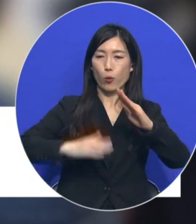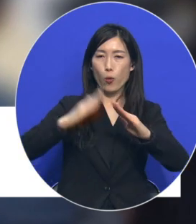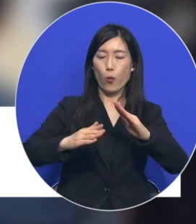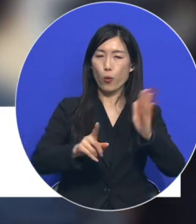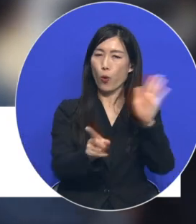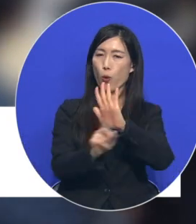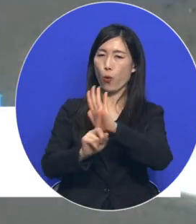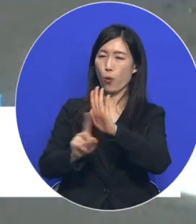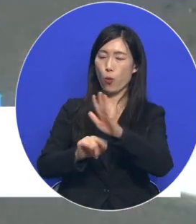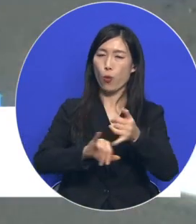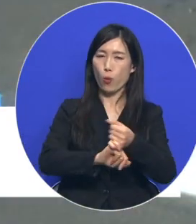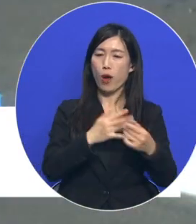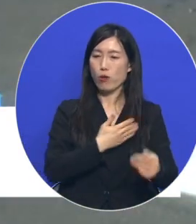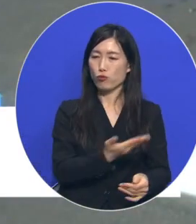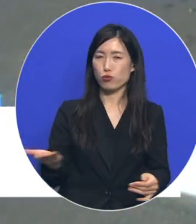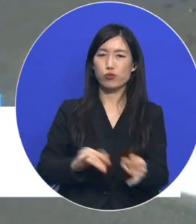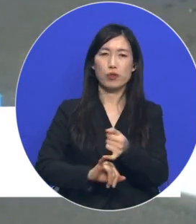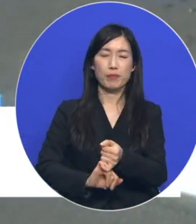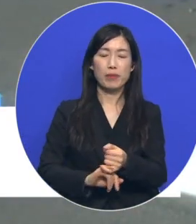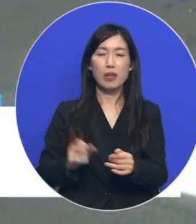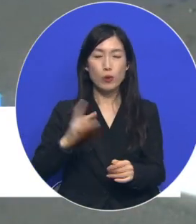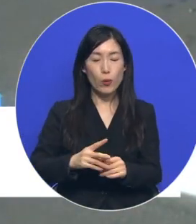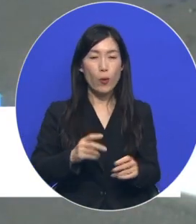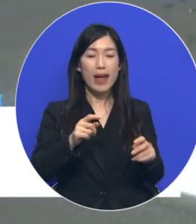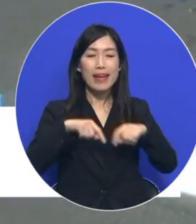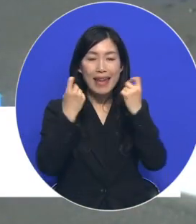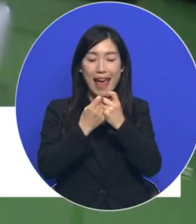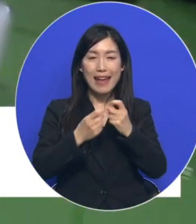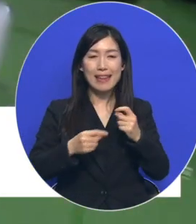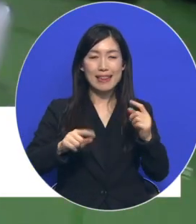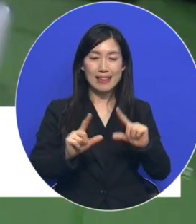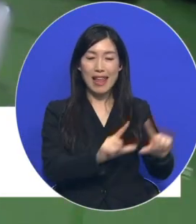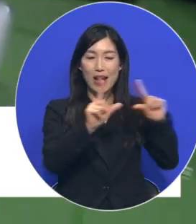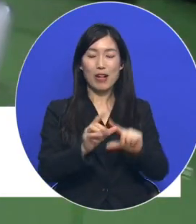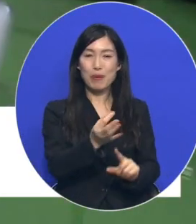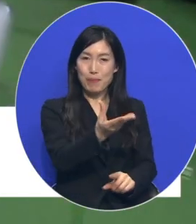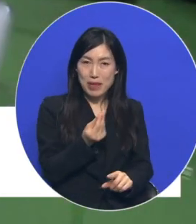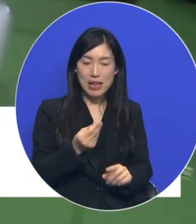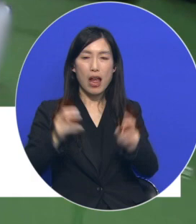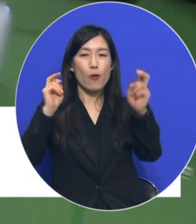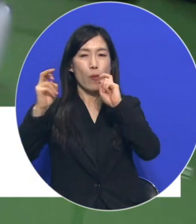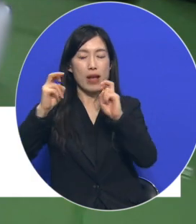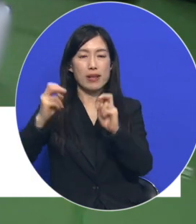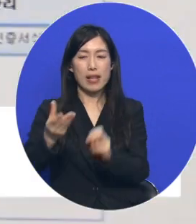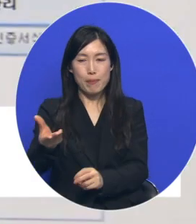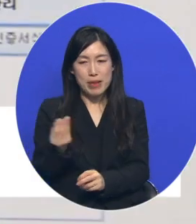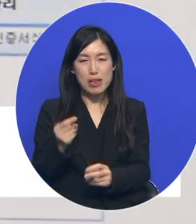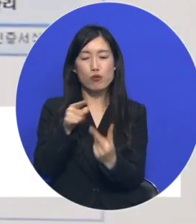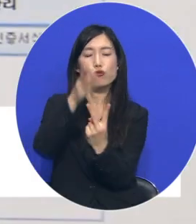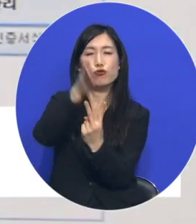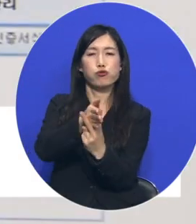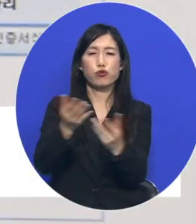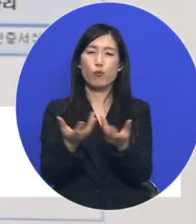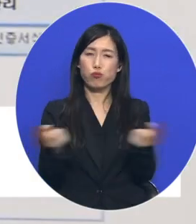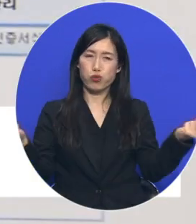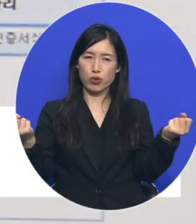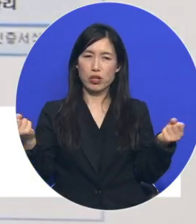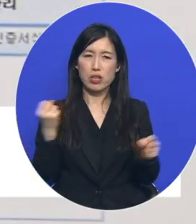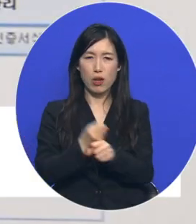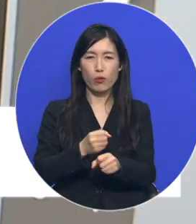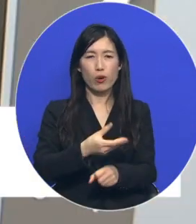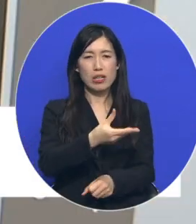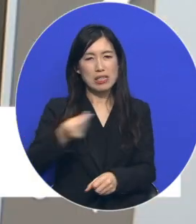확대하도록 했습니다 가게와 기업 대출을 구분하도록 하고 비대면 신청률 평균 인하금리 폭등을